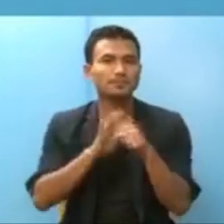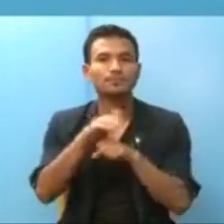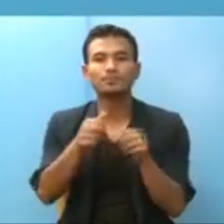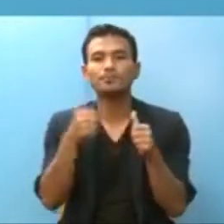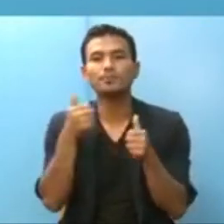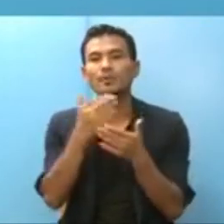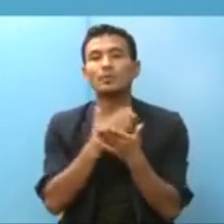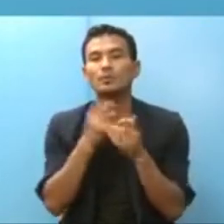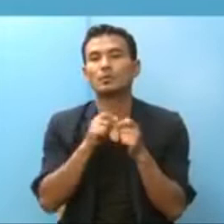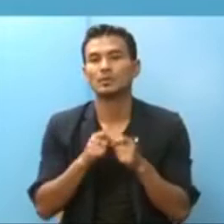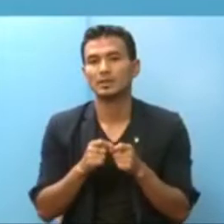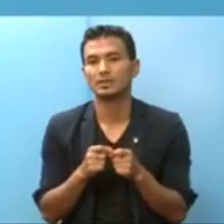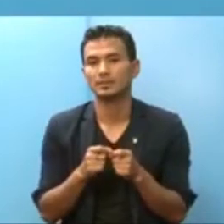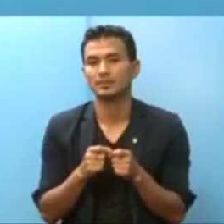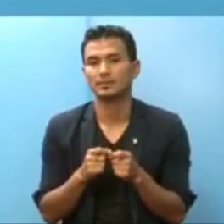उपयों